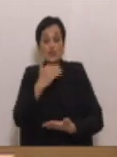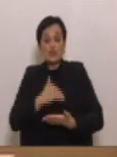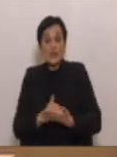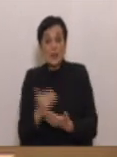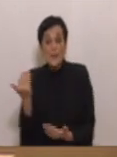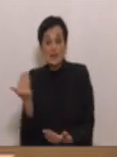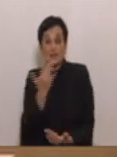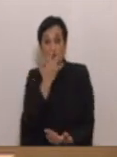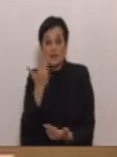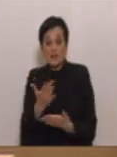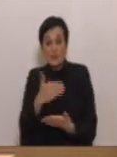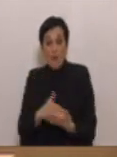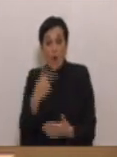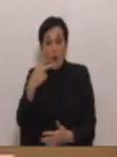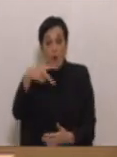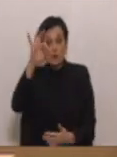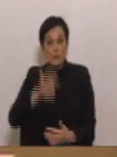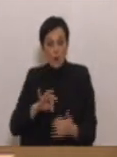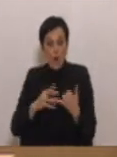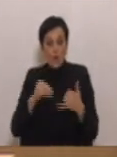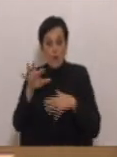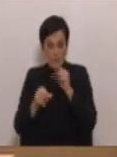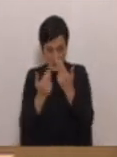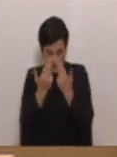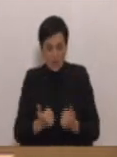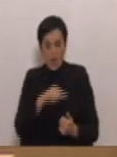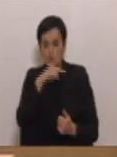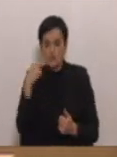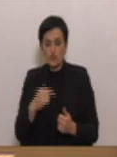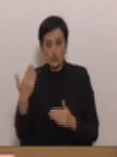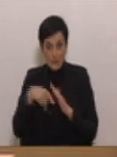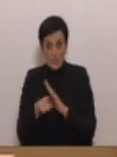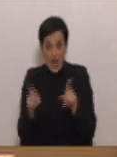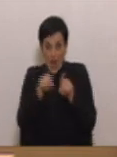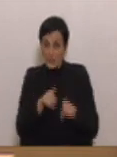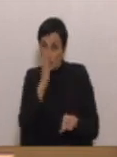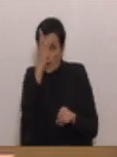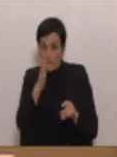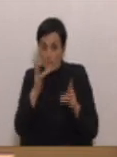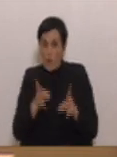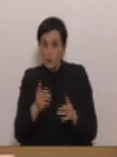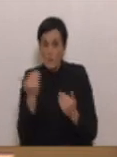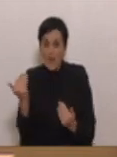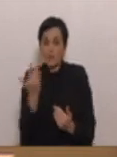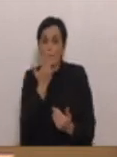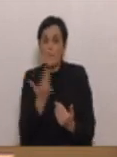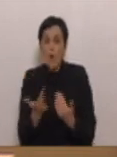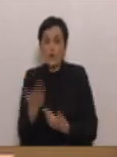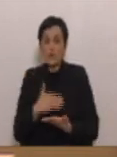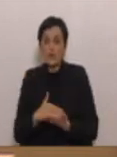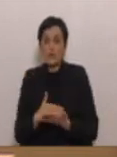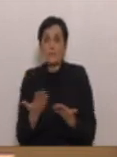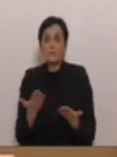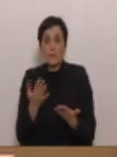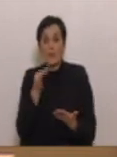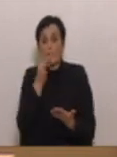kneba, oci procesetis ocupația, tia hrusetis mir. Ეს ხომ არ მოხდება შემთხვევით, მათი პოლიტიკის შედეგად. Დაბარა